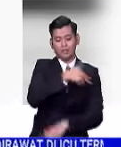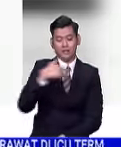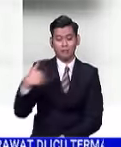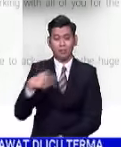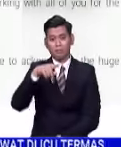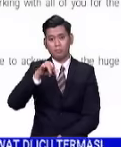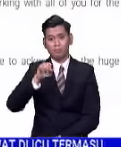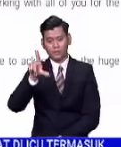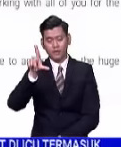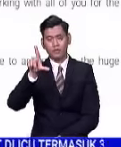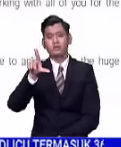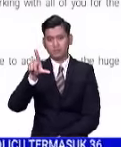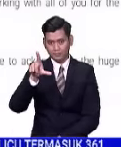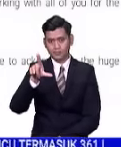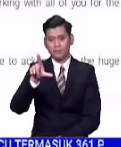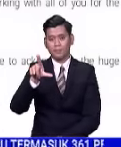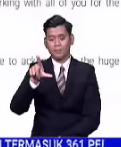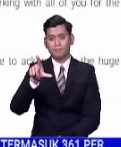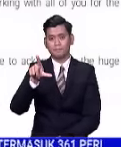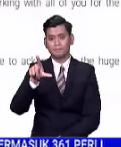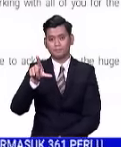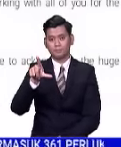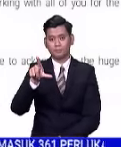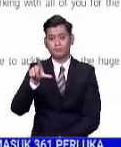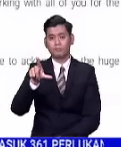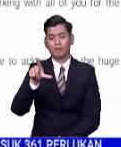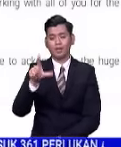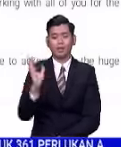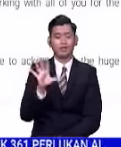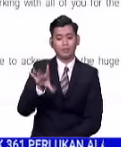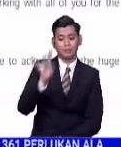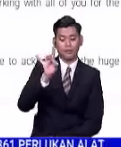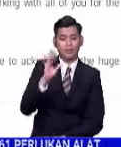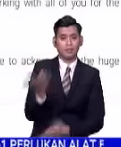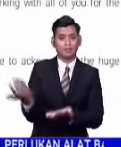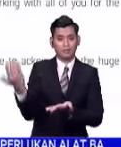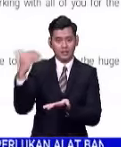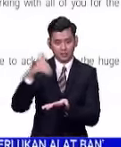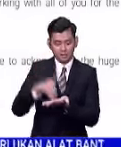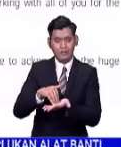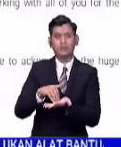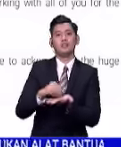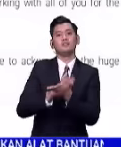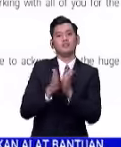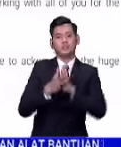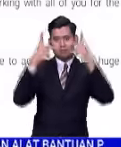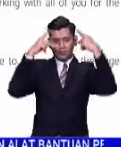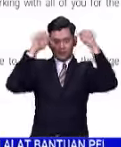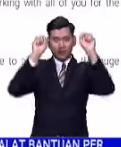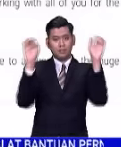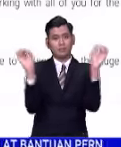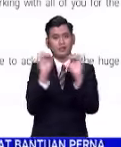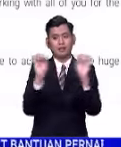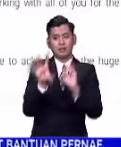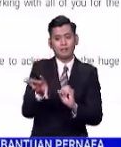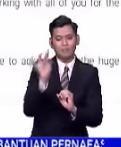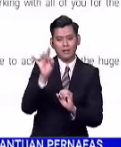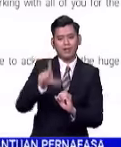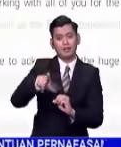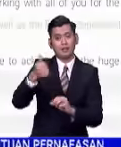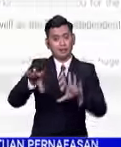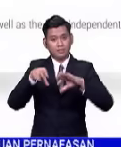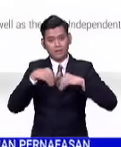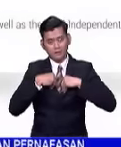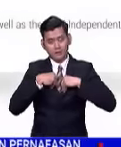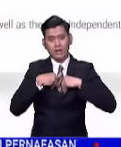pemenang pingat emas Sukan Olimpik Atlanta 1996 dipilih semula sebagai presiden selepas tiada pencalonan lain diterima. Turut